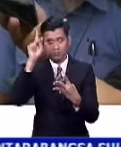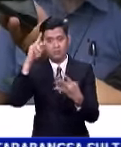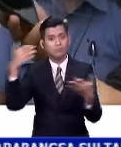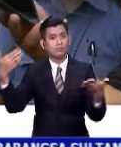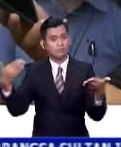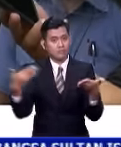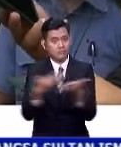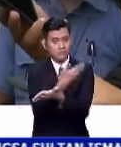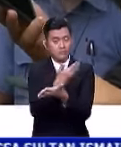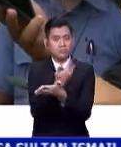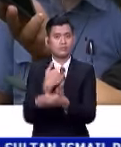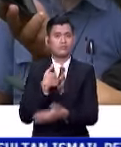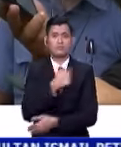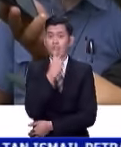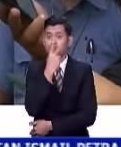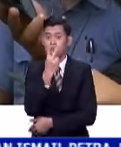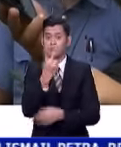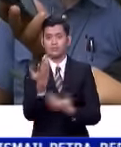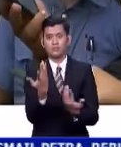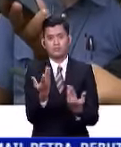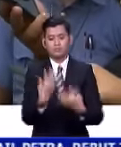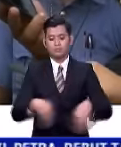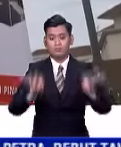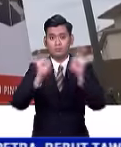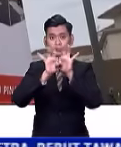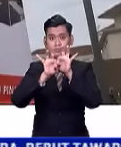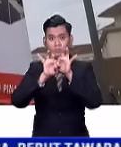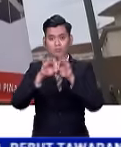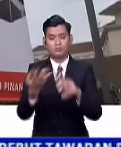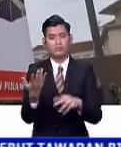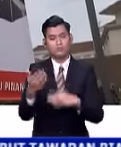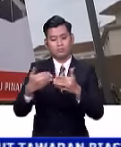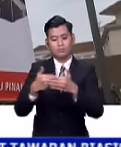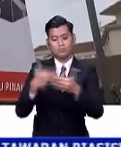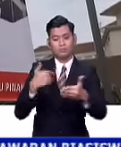akan melihat keperluan sebelum kita menambah.